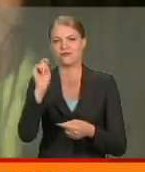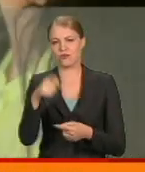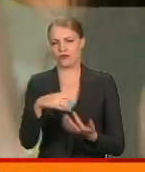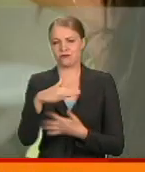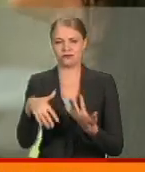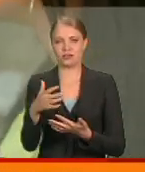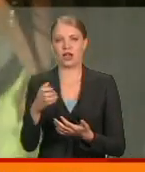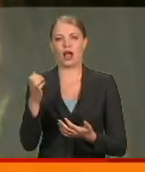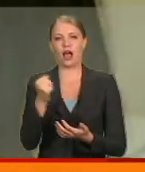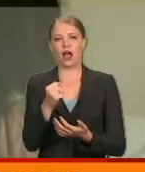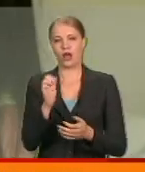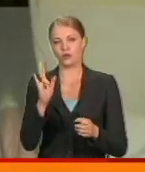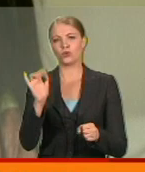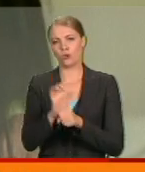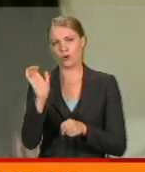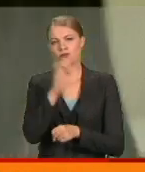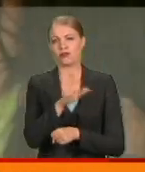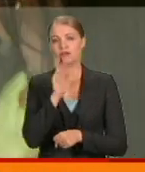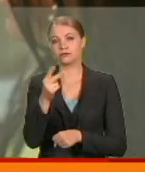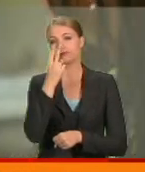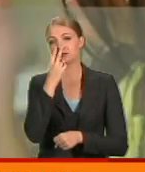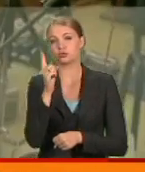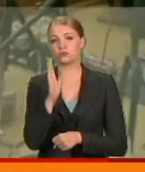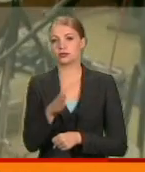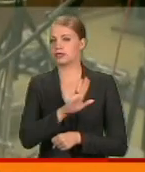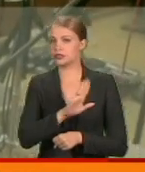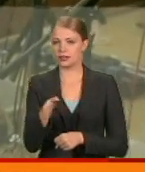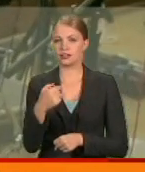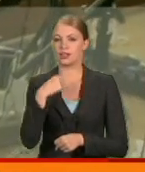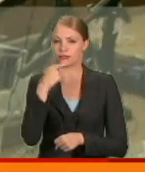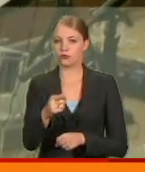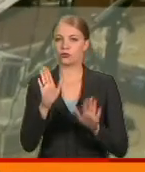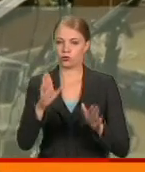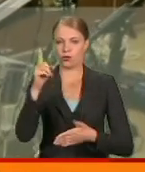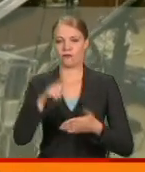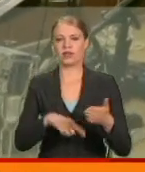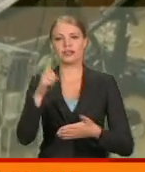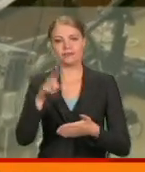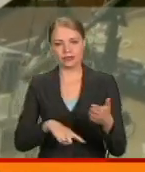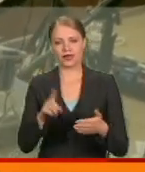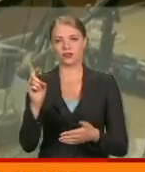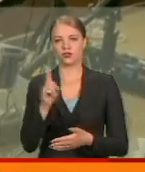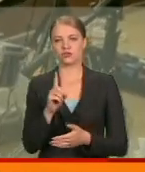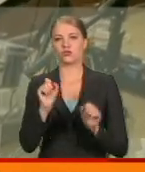Вот, да. Отправим так Джамалку посмотреть. Нет, я говорю, только верить. Верить в то, что...